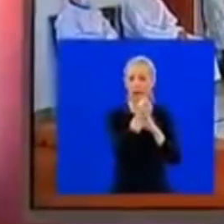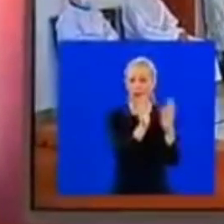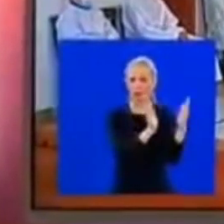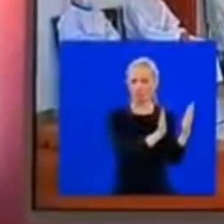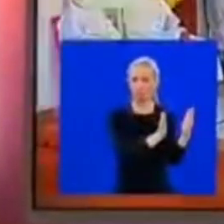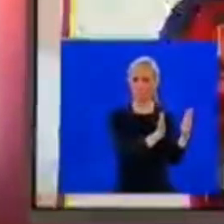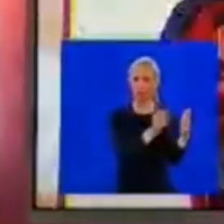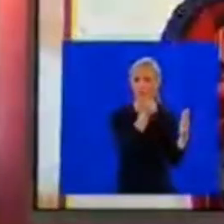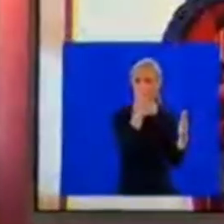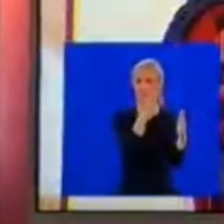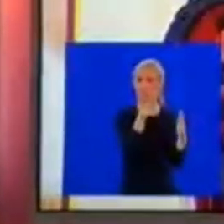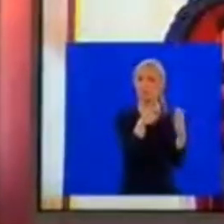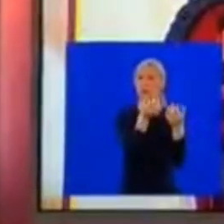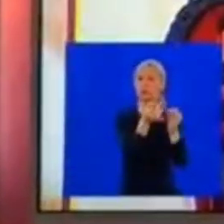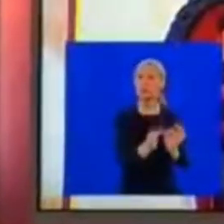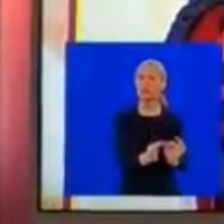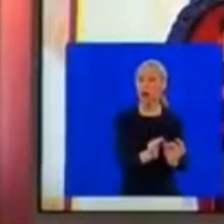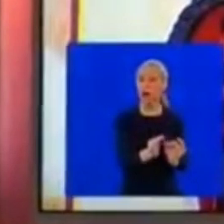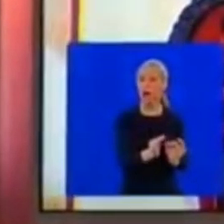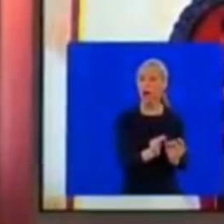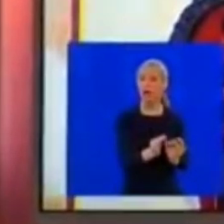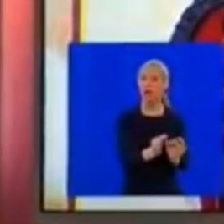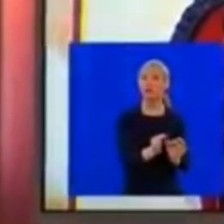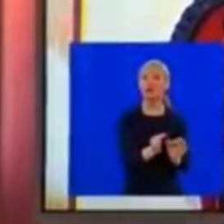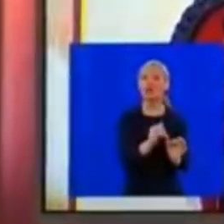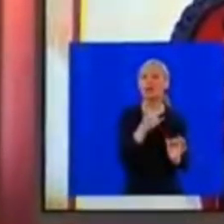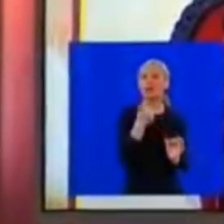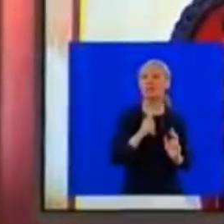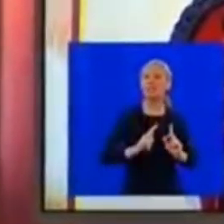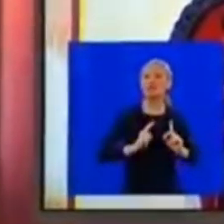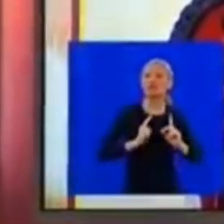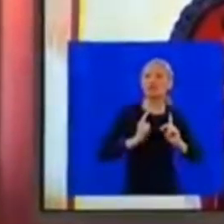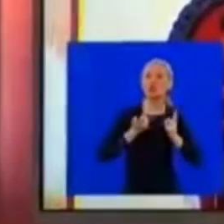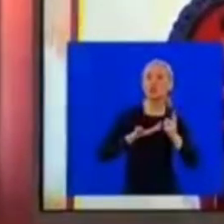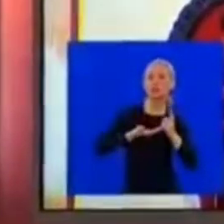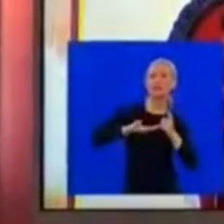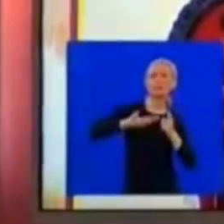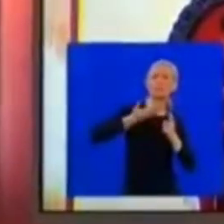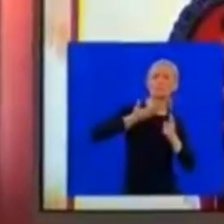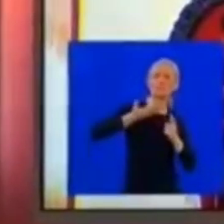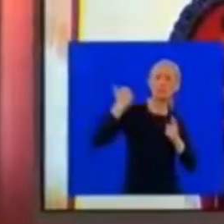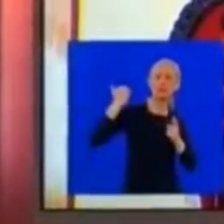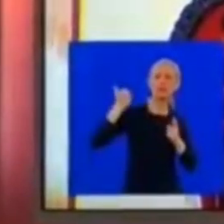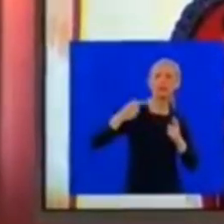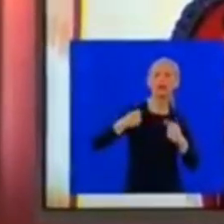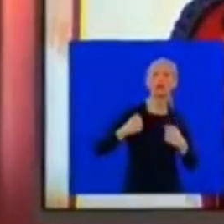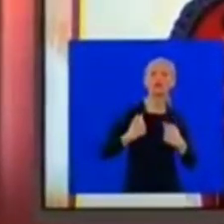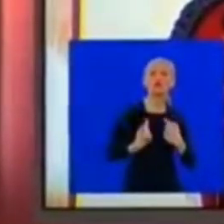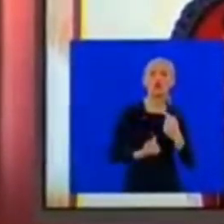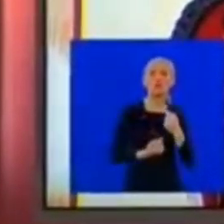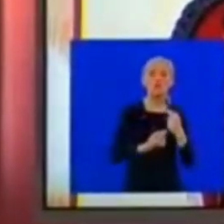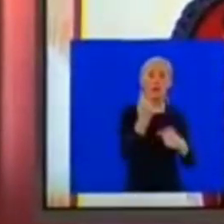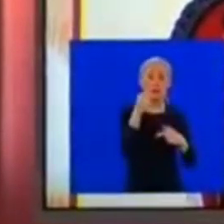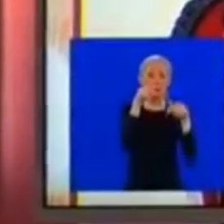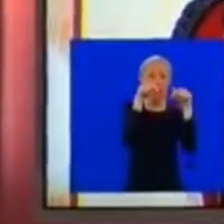I vidjeli smo da takvu stvarnost zapravo smo živjeli i prije nego što je nastala